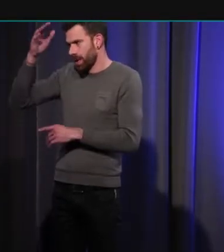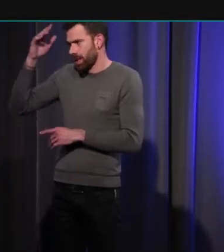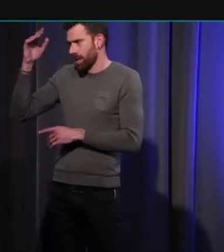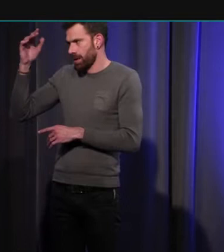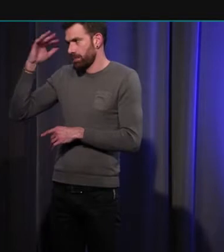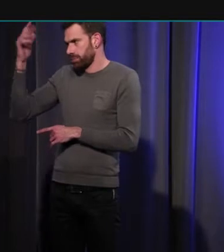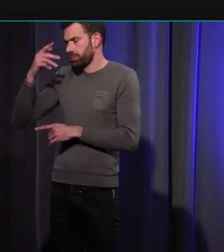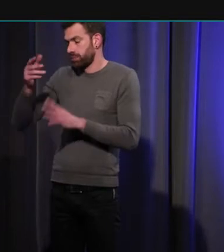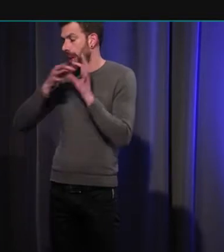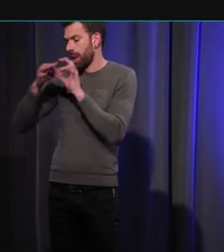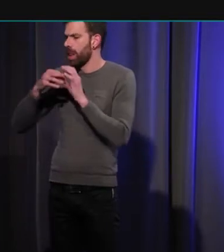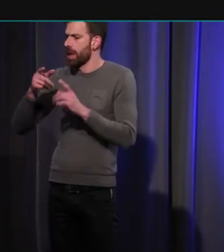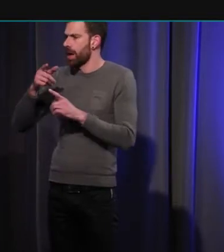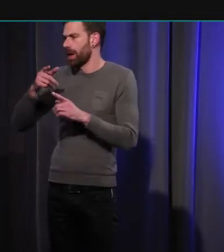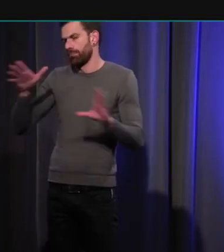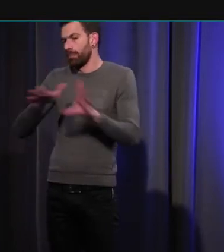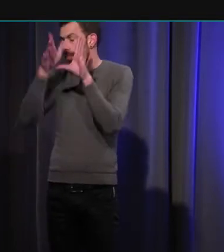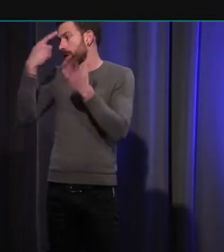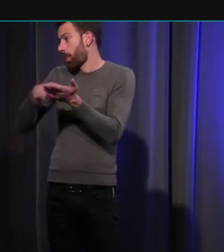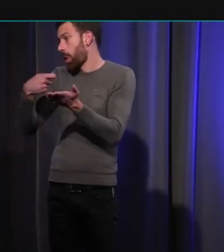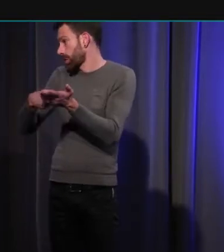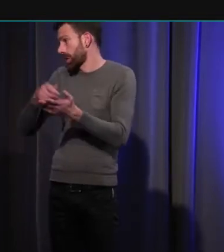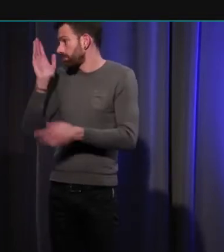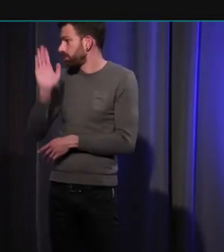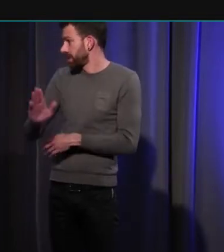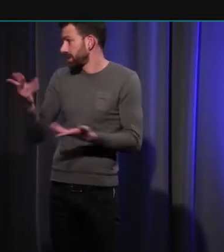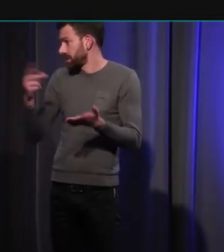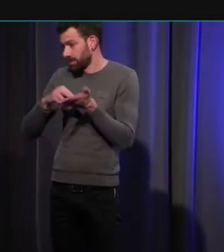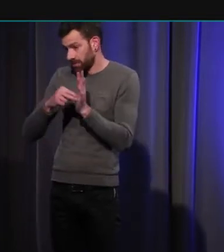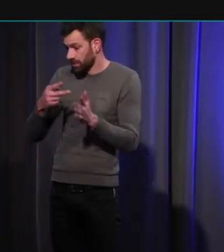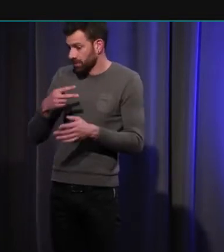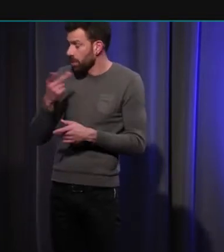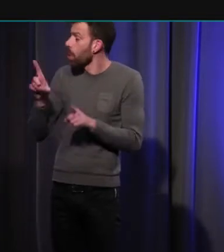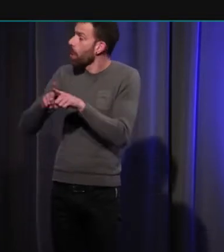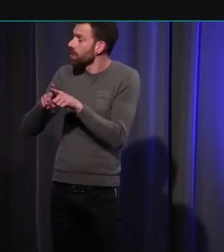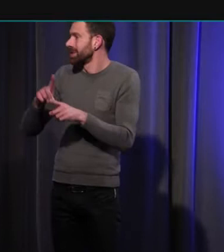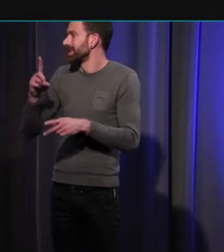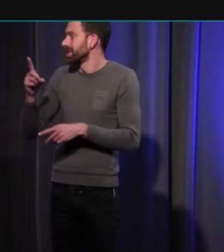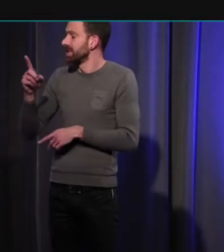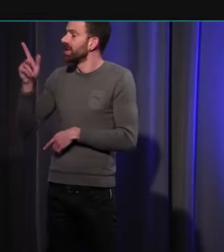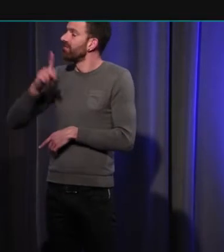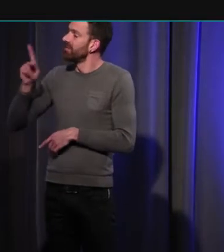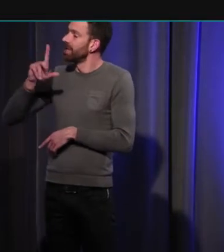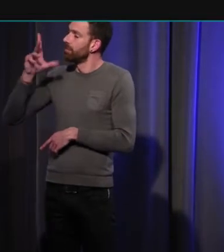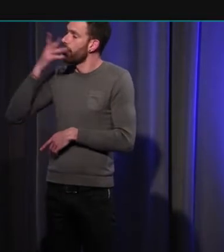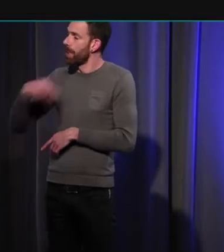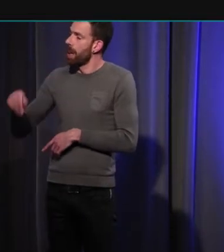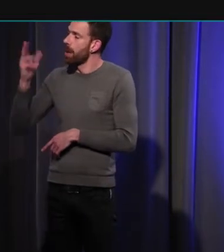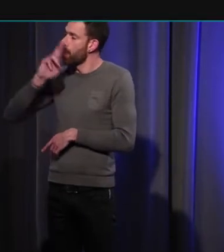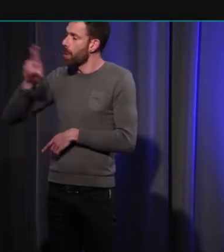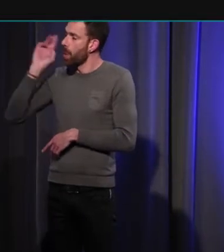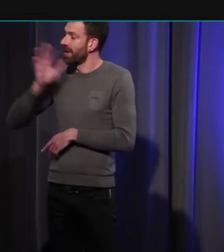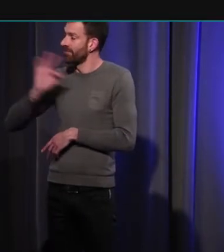leur facilité pour pour manier l'argent et puis c'est lié aussi à la mauvaise réputation que philippe le bel roi de france a voulu leur faire